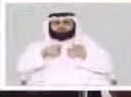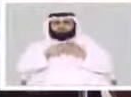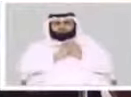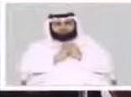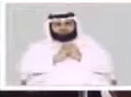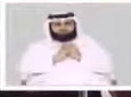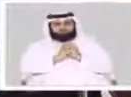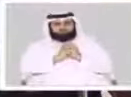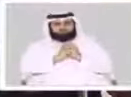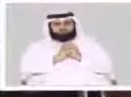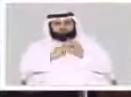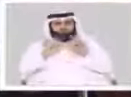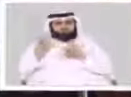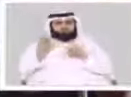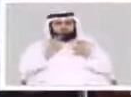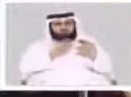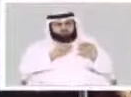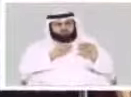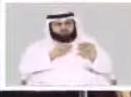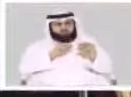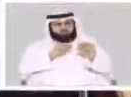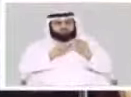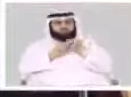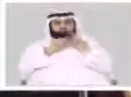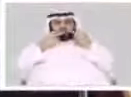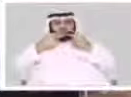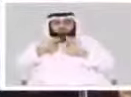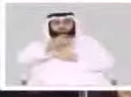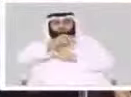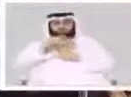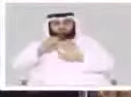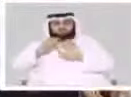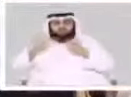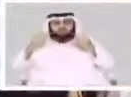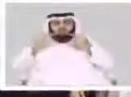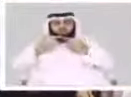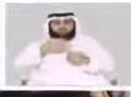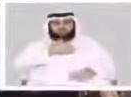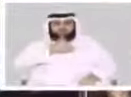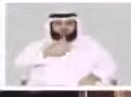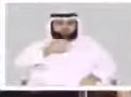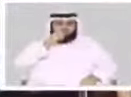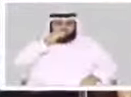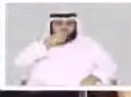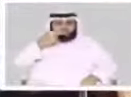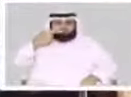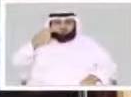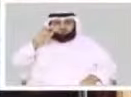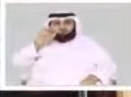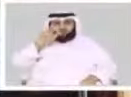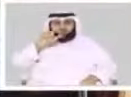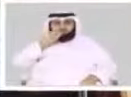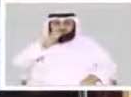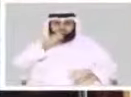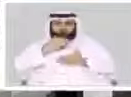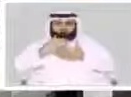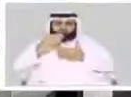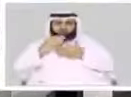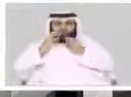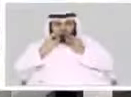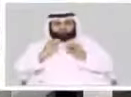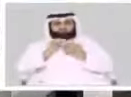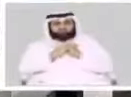السورة. نعم. فمثلا في مطلع السورة يا أيها الذين آمنوا أوفوا بالعقود. بالعقود. نعم.